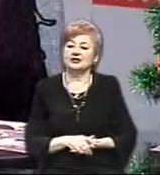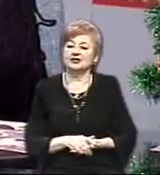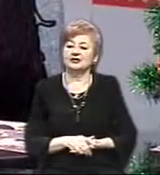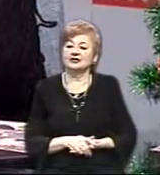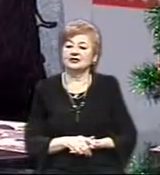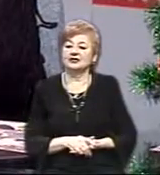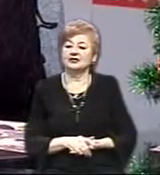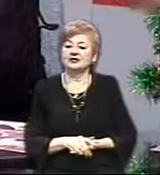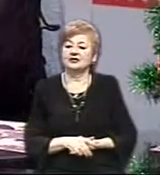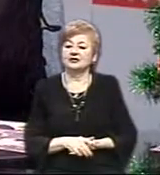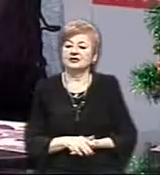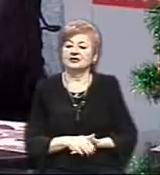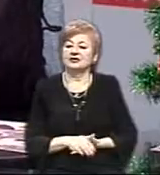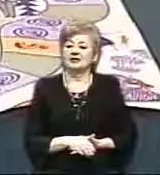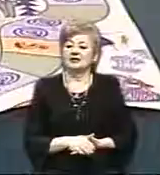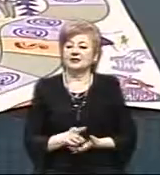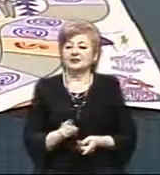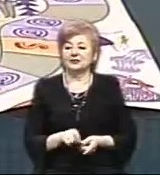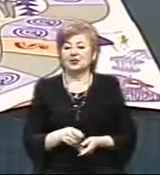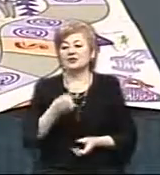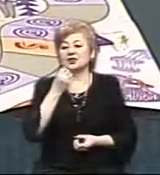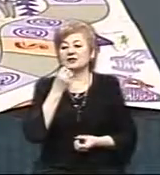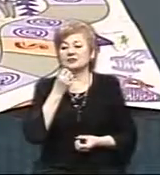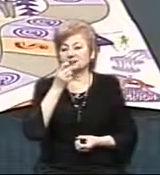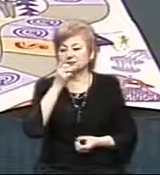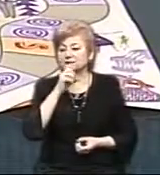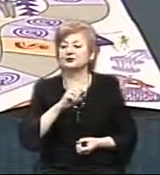Чотирочка. 1, 2, 3. А ти на стереотип, Настя, та що ж таке? Ну, добре.